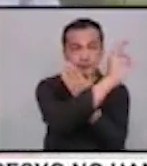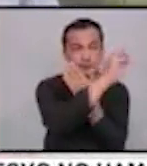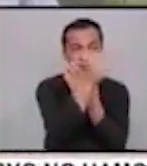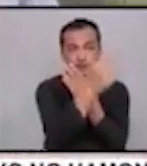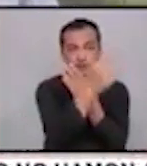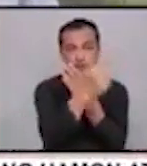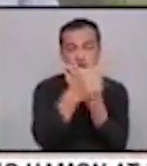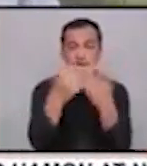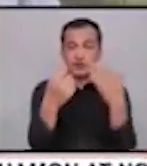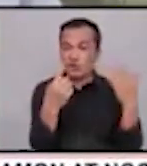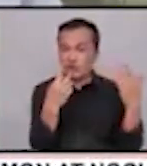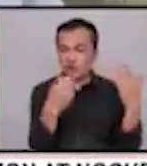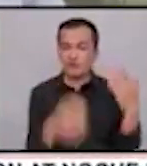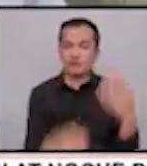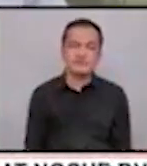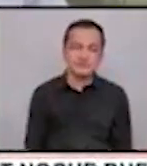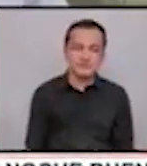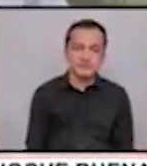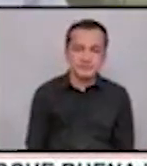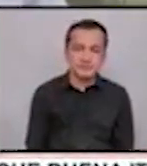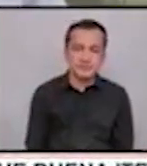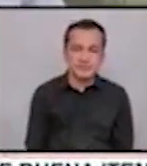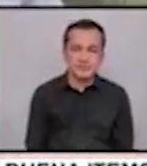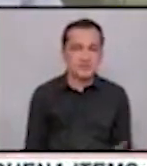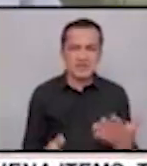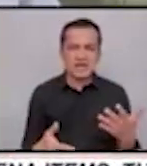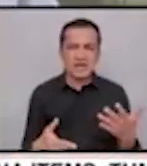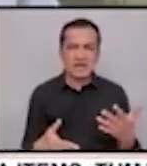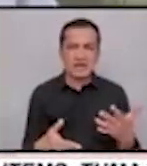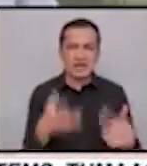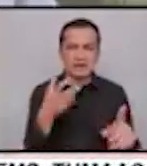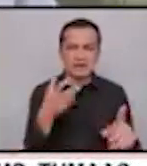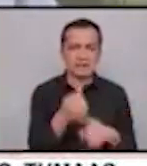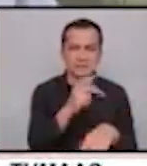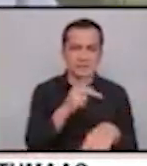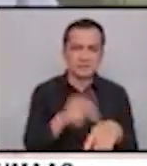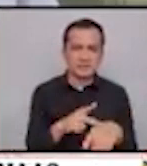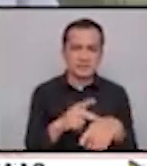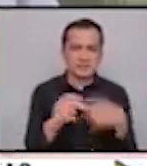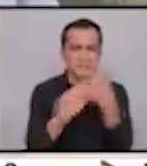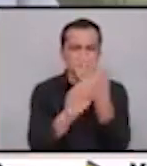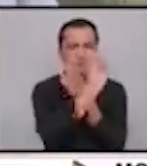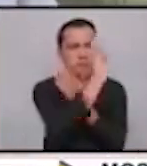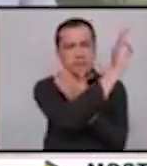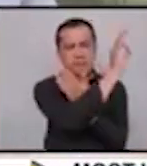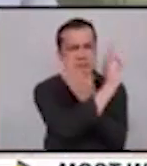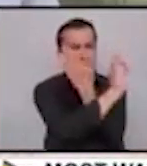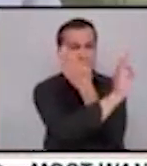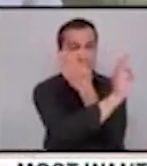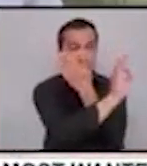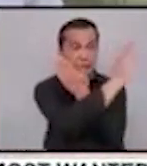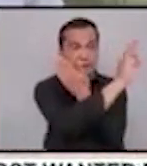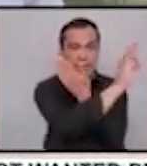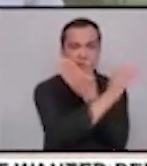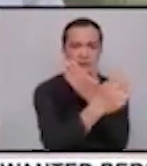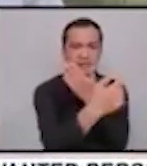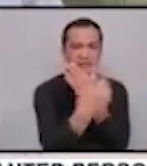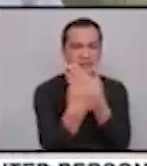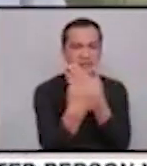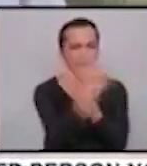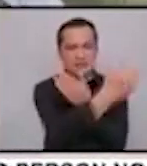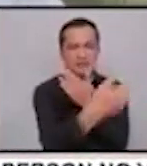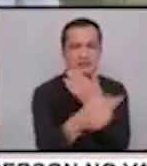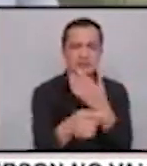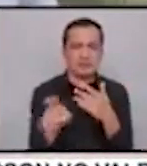ito nagpapaulan ngayon. Wala na itong direktang epekto sa bansa maliban na lang sa hangin na nagpapalakas ng alon sa mga karagatan sa extreme